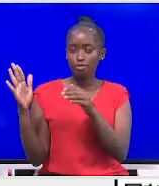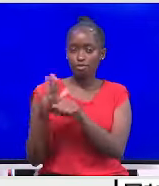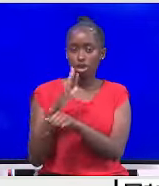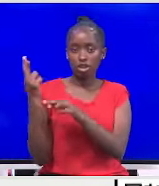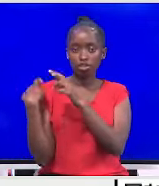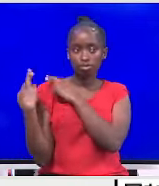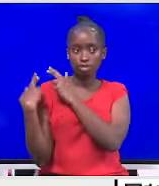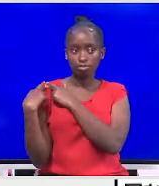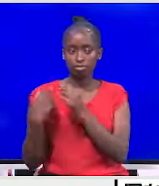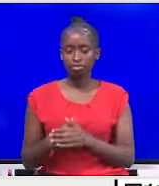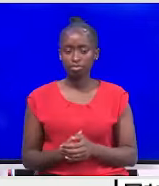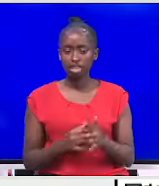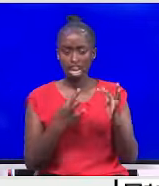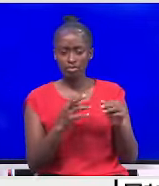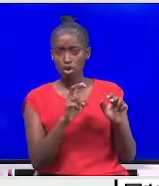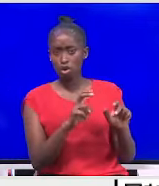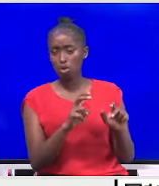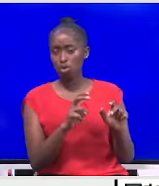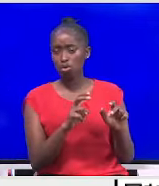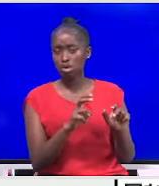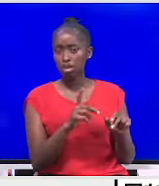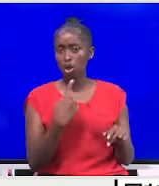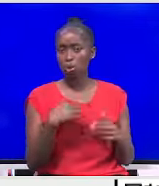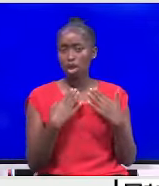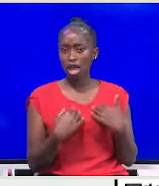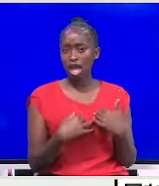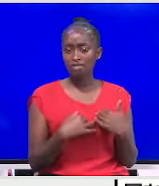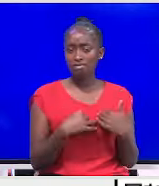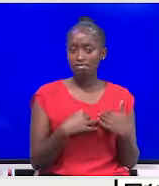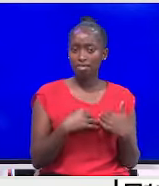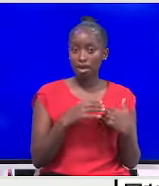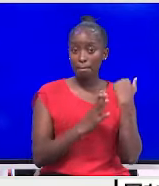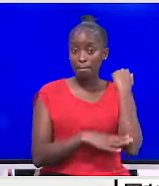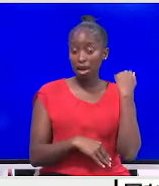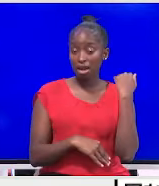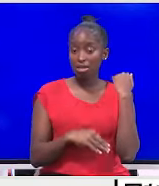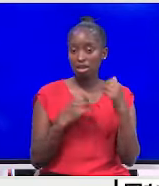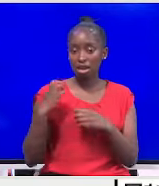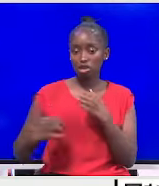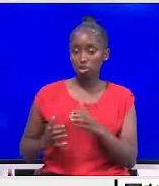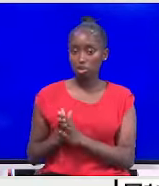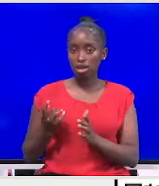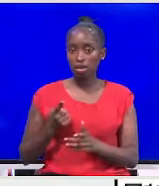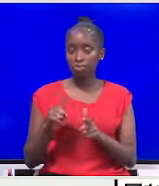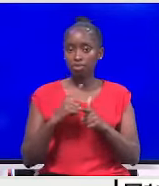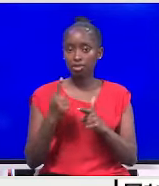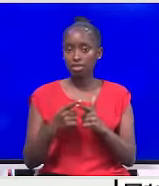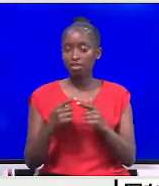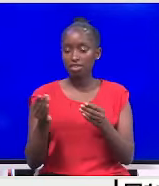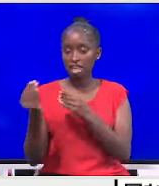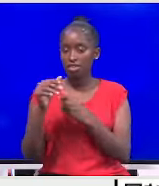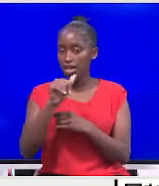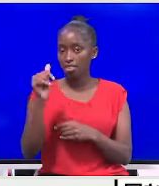mama, si mtupatie Anglandres wanga mchukue Kawira, ama mtupatie sasa limbarire mwaka moja alafu mpeleke